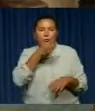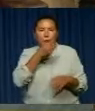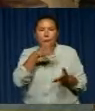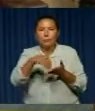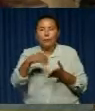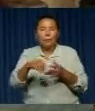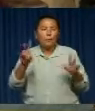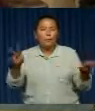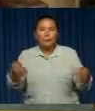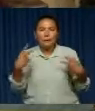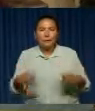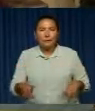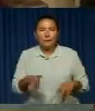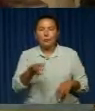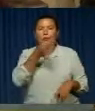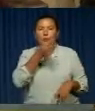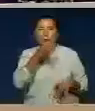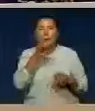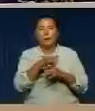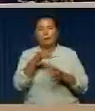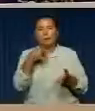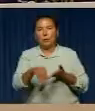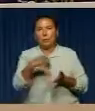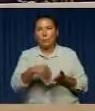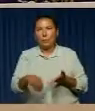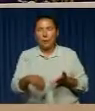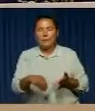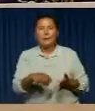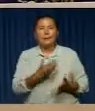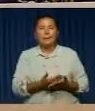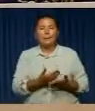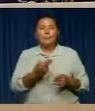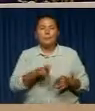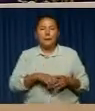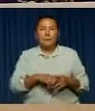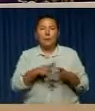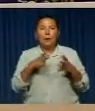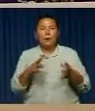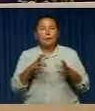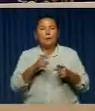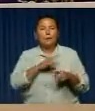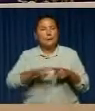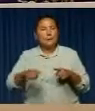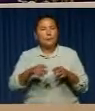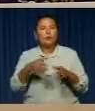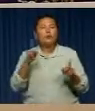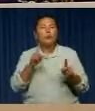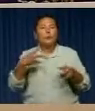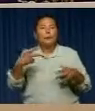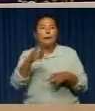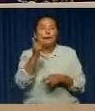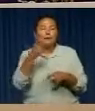келіп жатқан, оңтүстіктен келіп жатырған. Бәріміз білеміз қауын қарбыздың тез пісуіне қандай